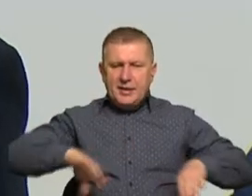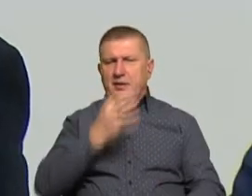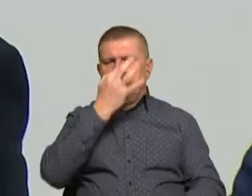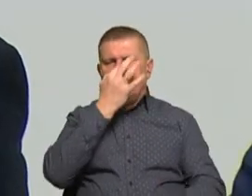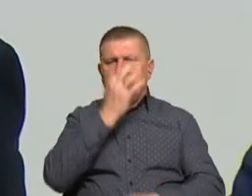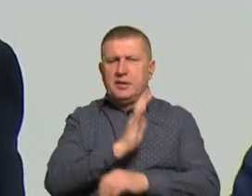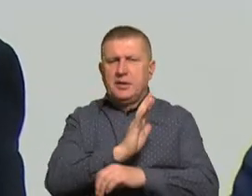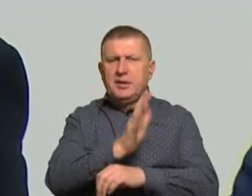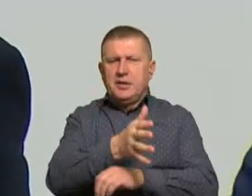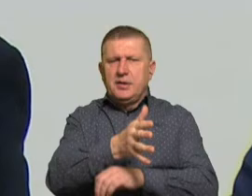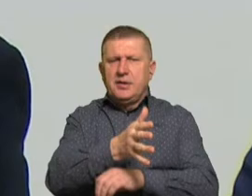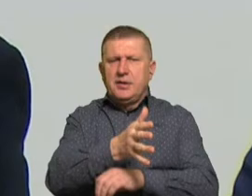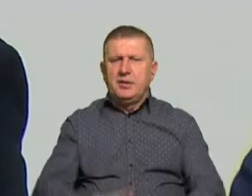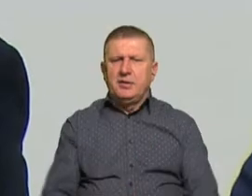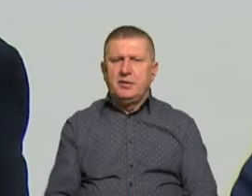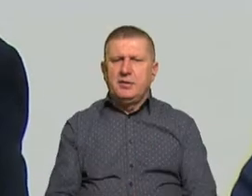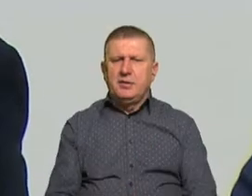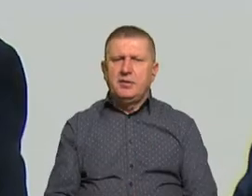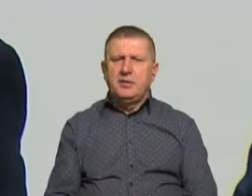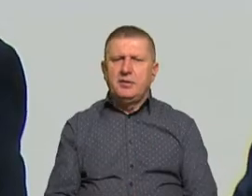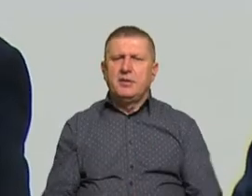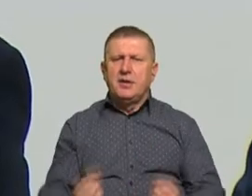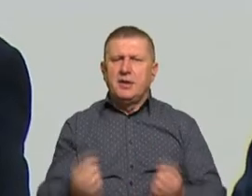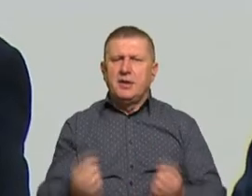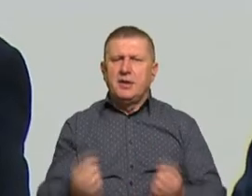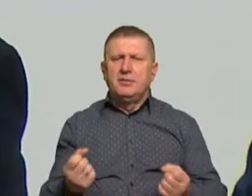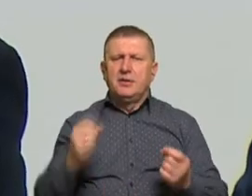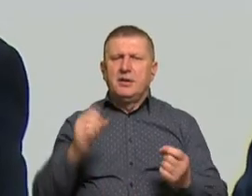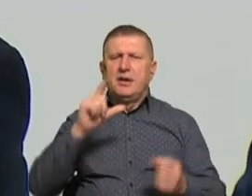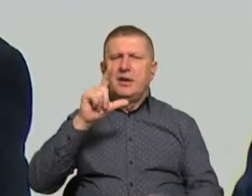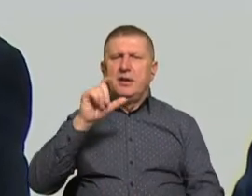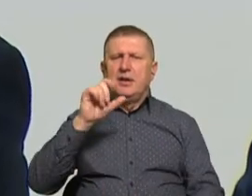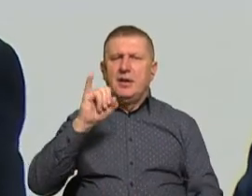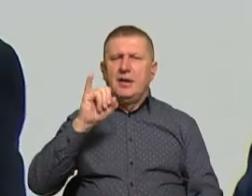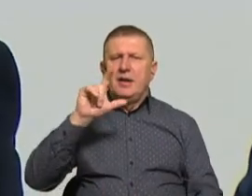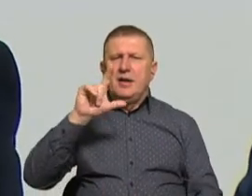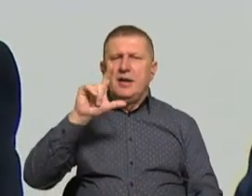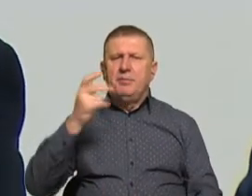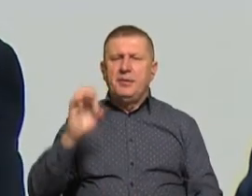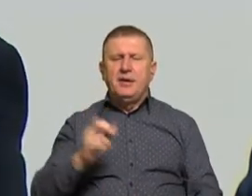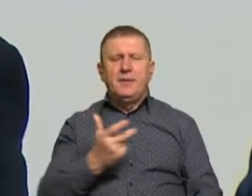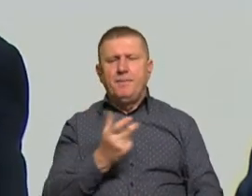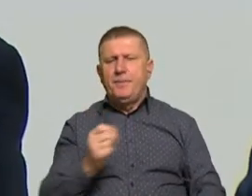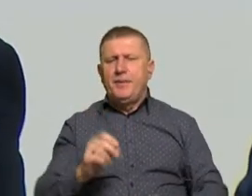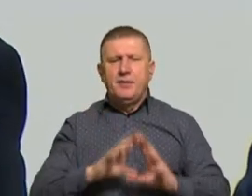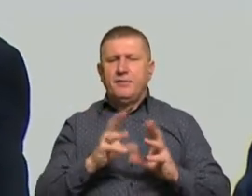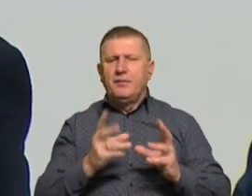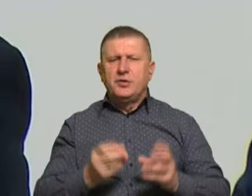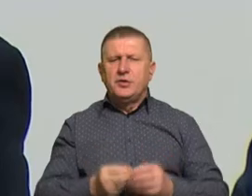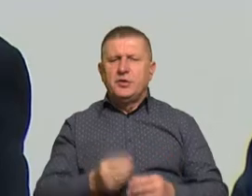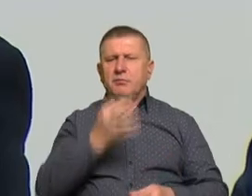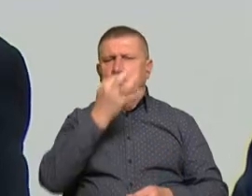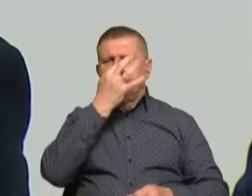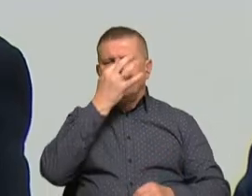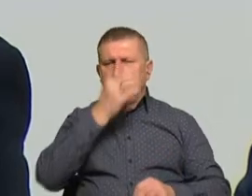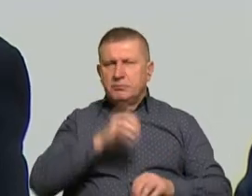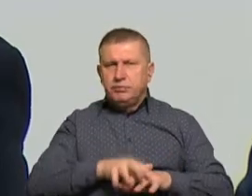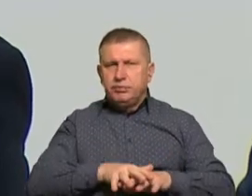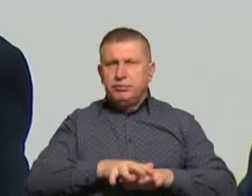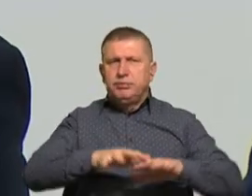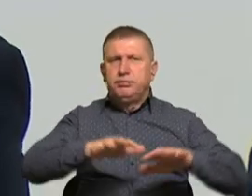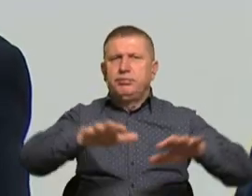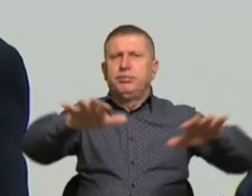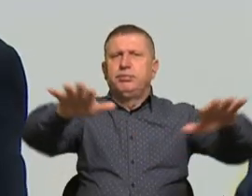śmieci, że segregacja odpadów Lipników to nie jest wszystko. To rzeczywiście ten odór, który unosi